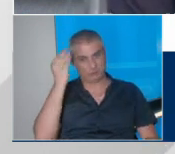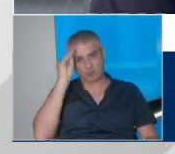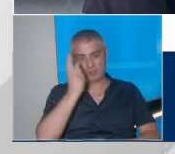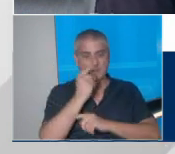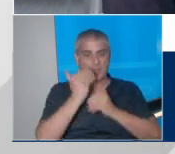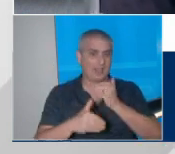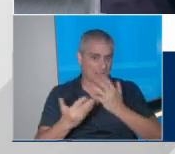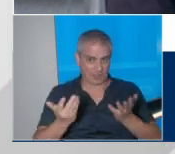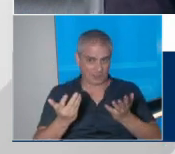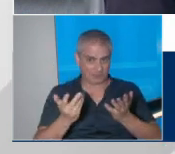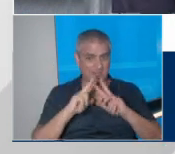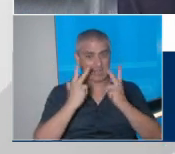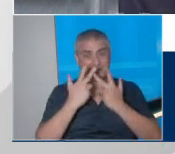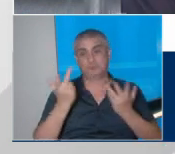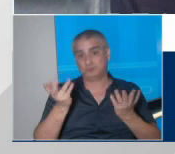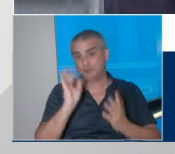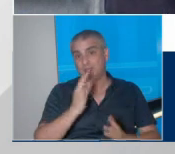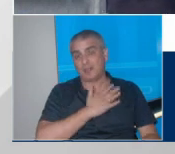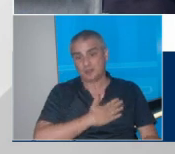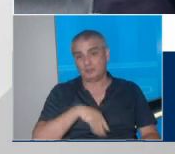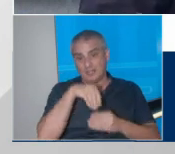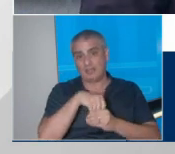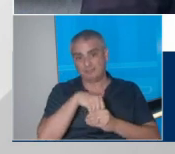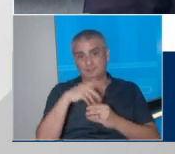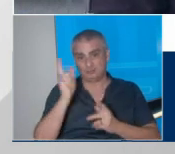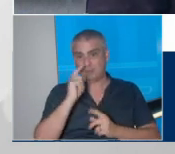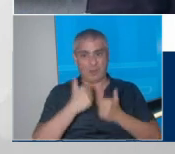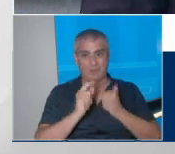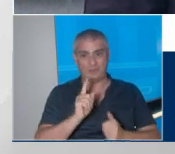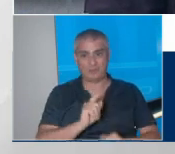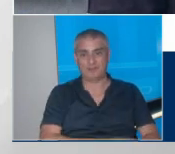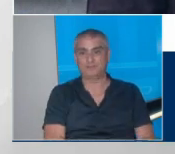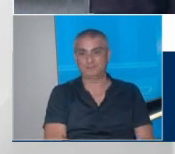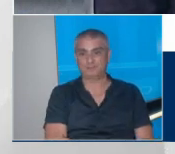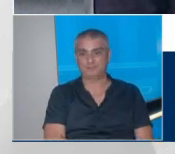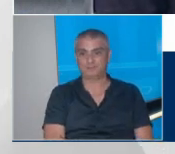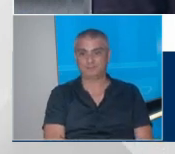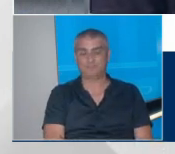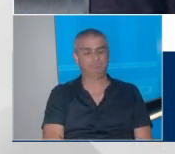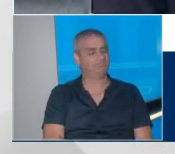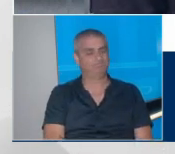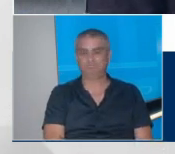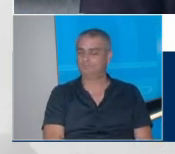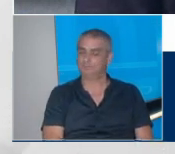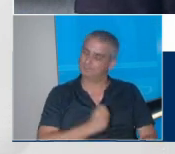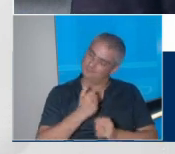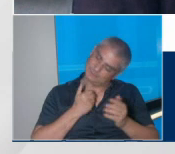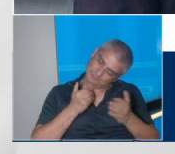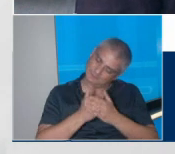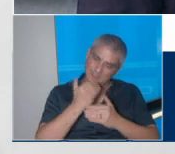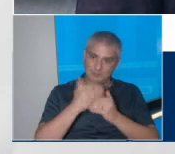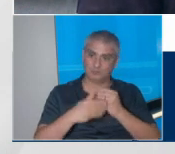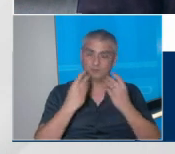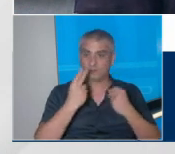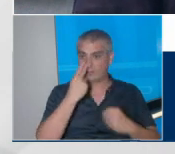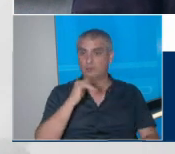ברגע האחרון לציבור שעדיין רוצה להצביע להם שהם לא מתמודדים. לא, הם רצים עד הסוף, אגב, וטוב לראות